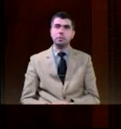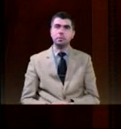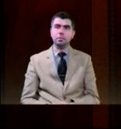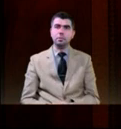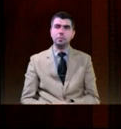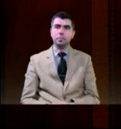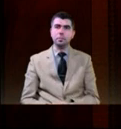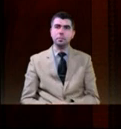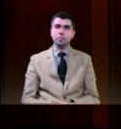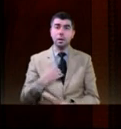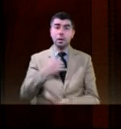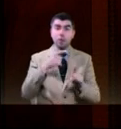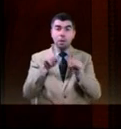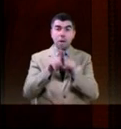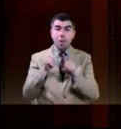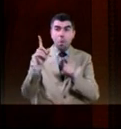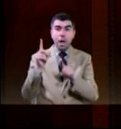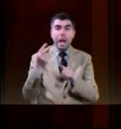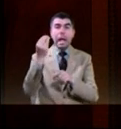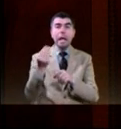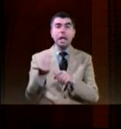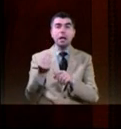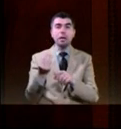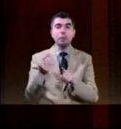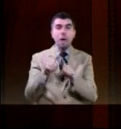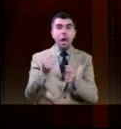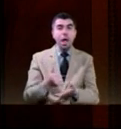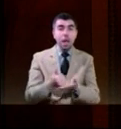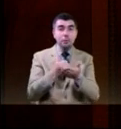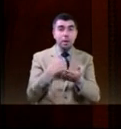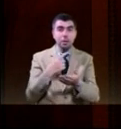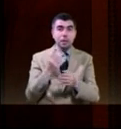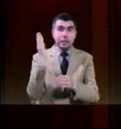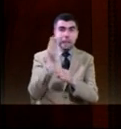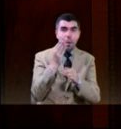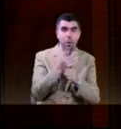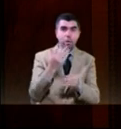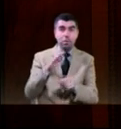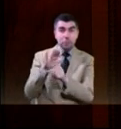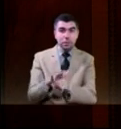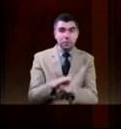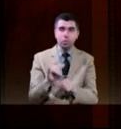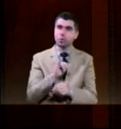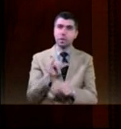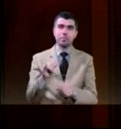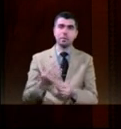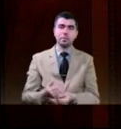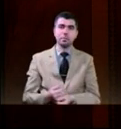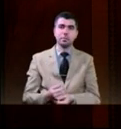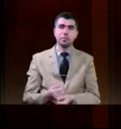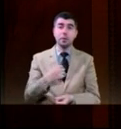واش واحد الإنسان ما دار معاك إلا الخير أنت تعاقبه؟ ولكن اسمحوا لي، أنا كان أنا